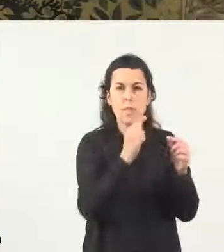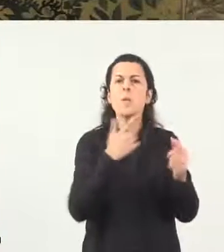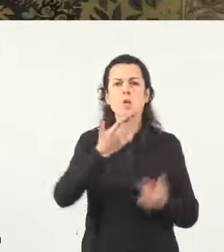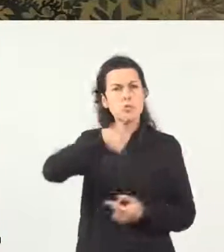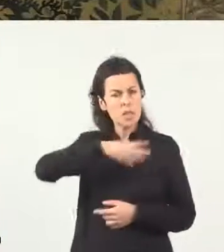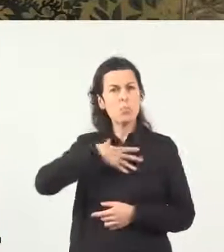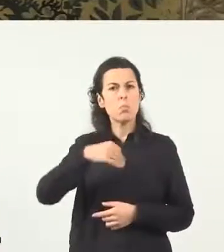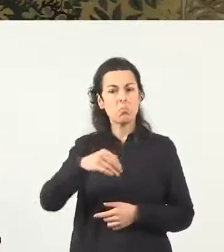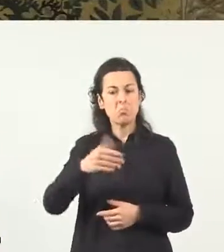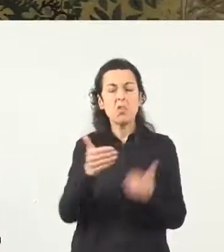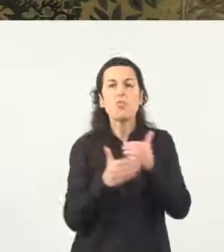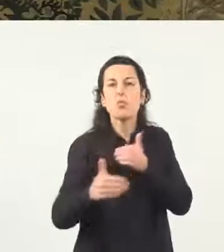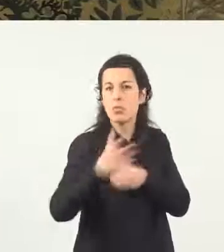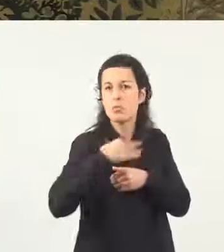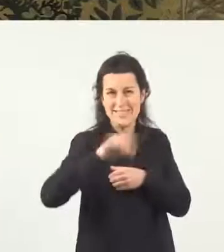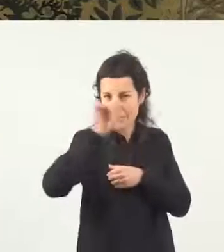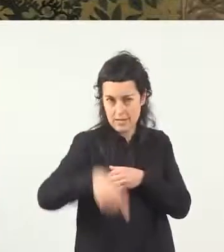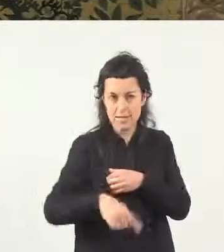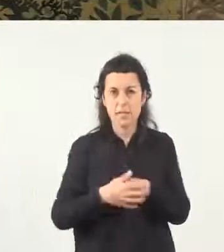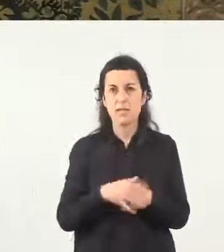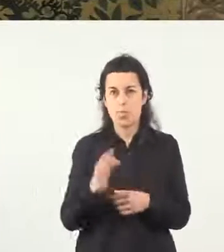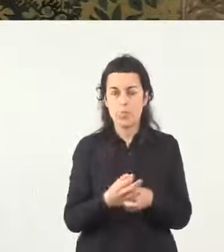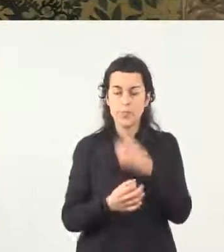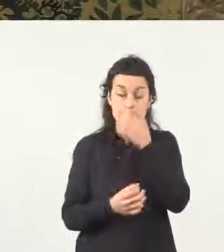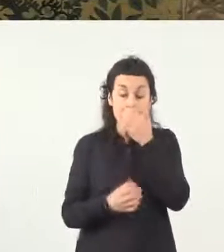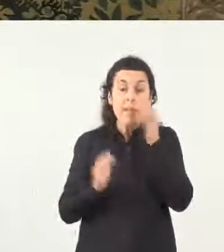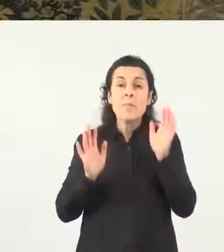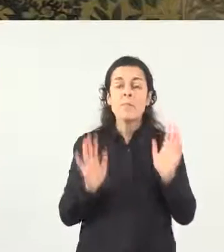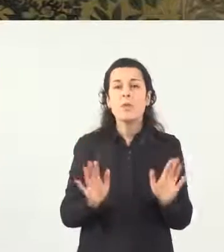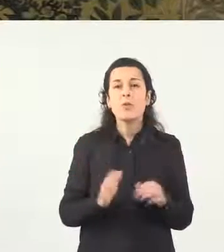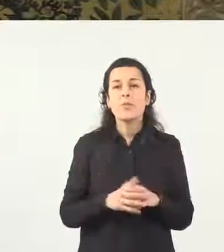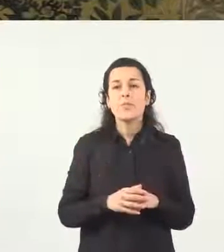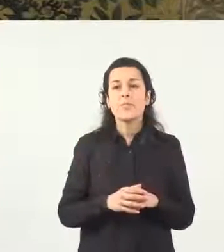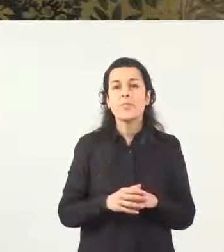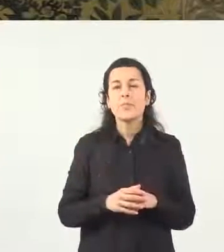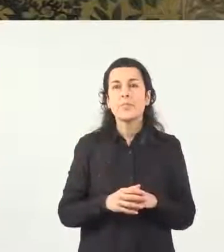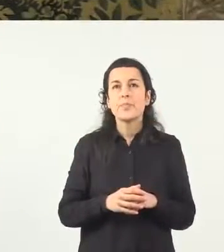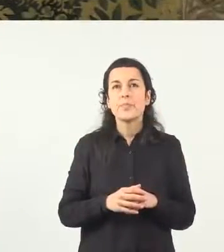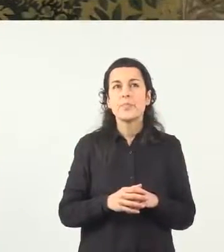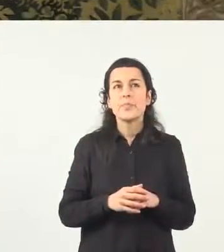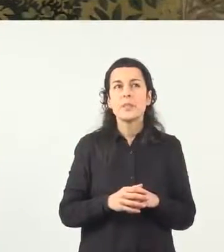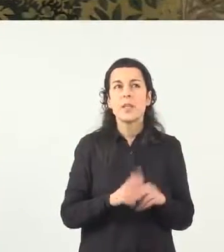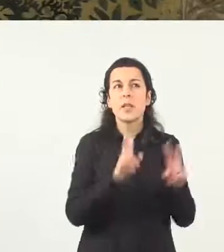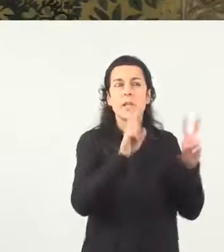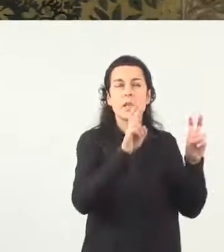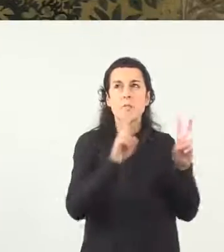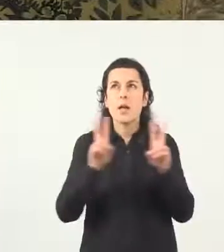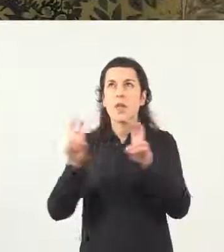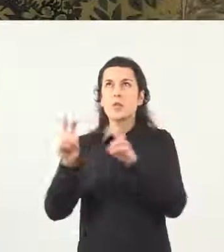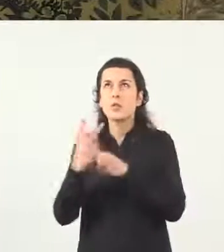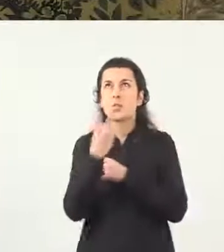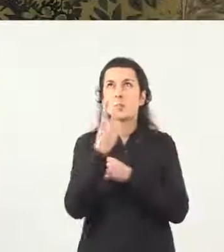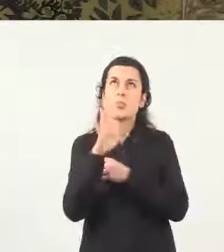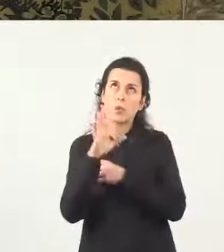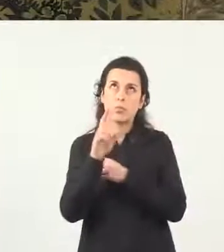eta nik uste kapaz izango garela. Baina, bi gai, egon dira, edo gai bat,